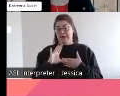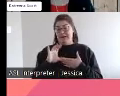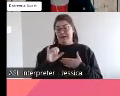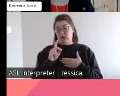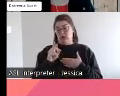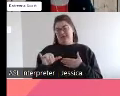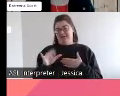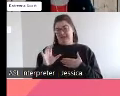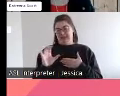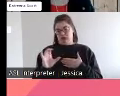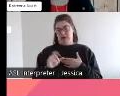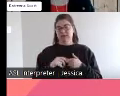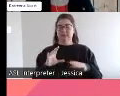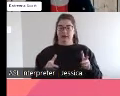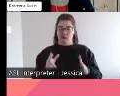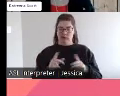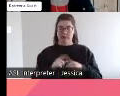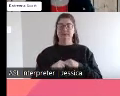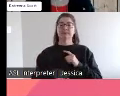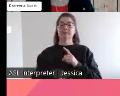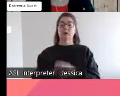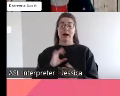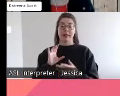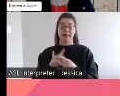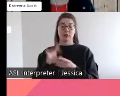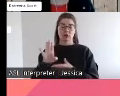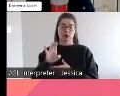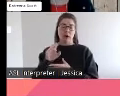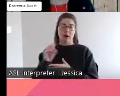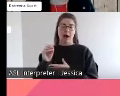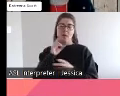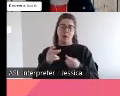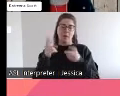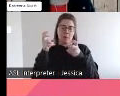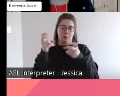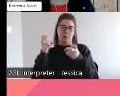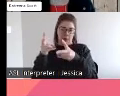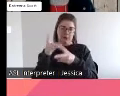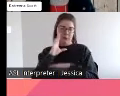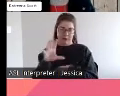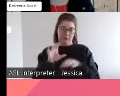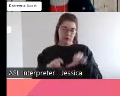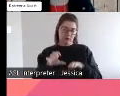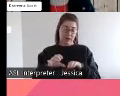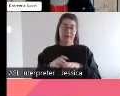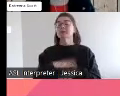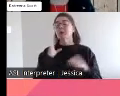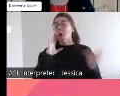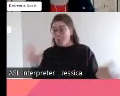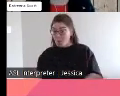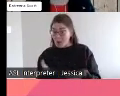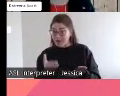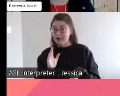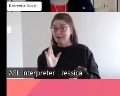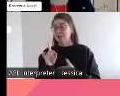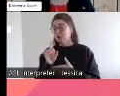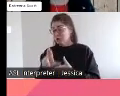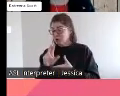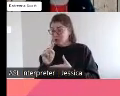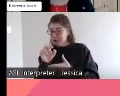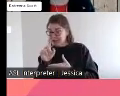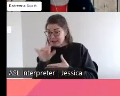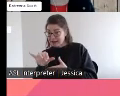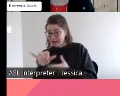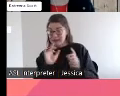Leslie Totti, qui est professeure émérite à la faculté de travail social de l'Université de Calgary. Dr.